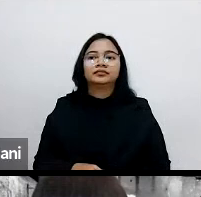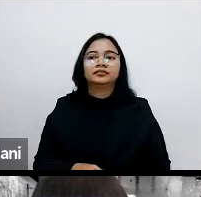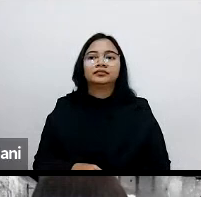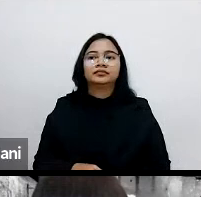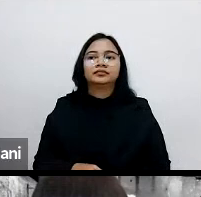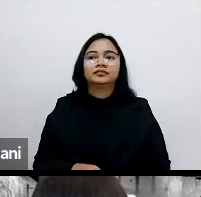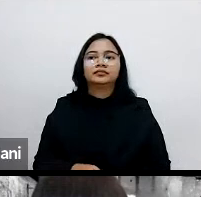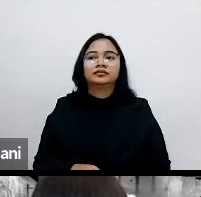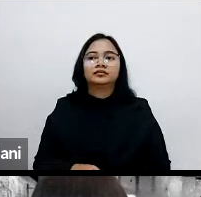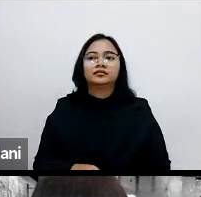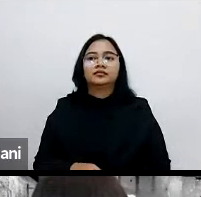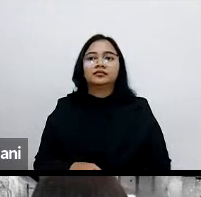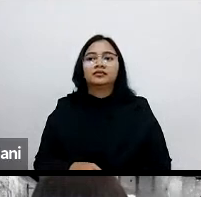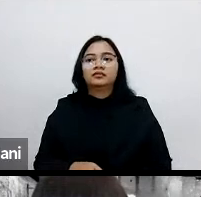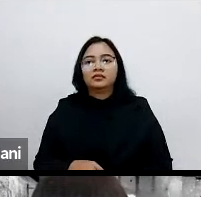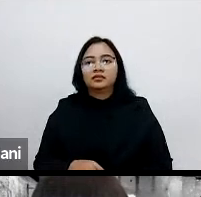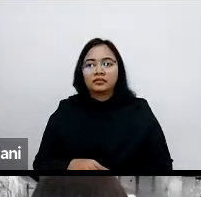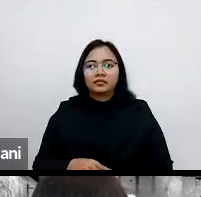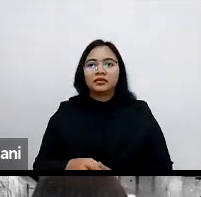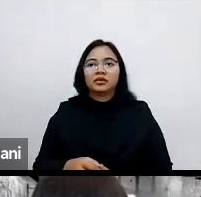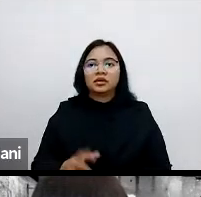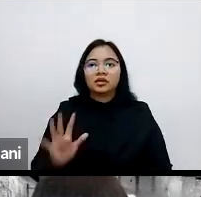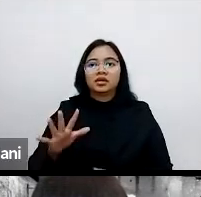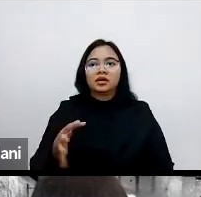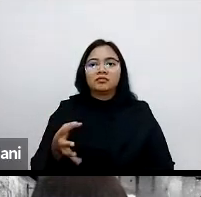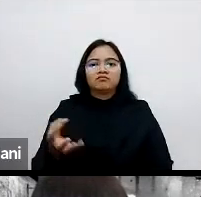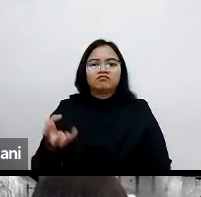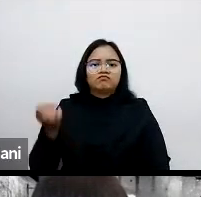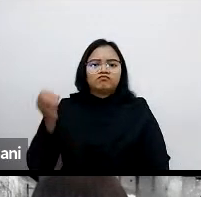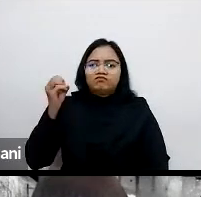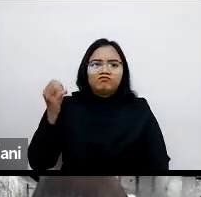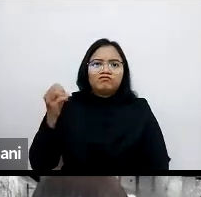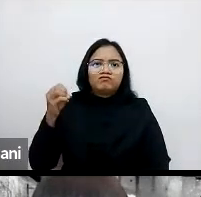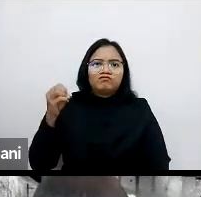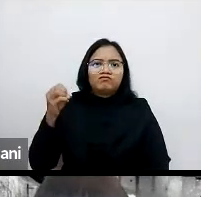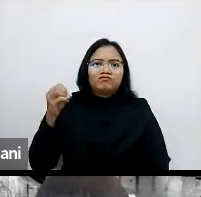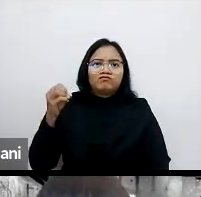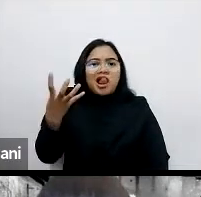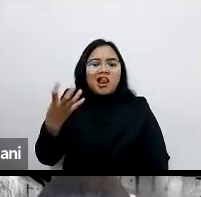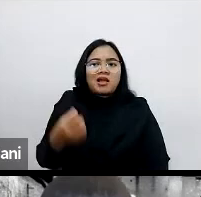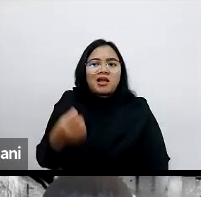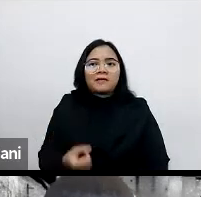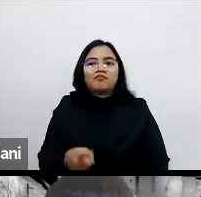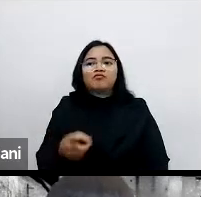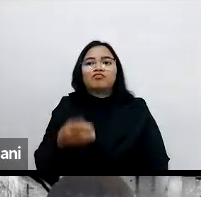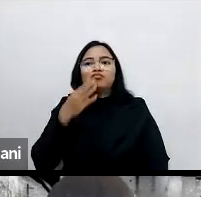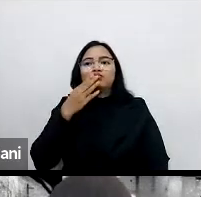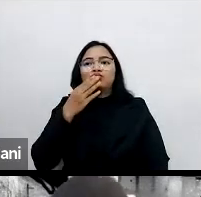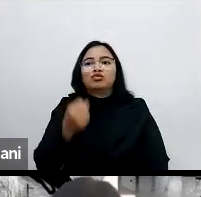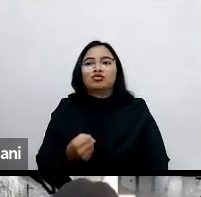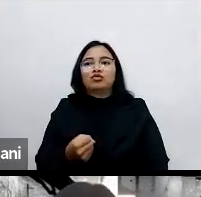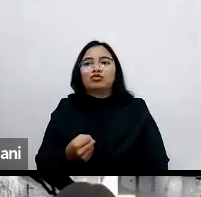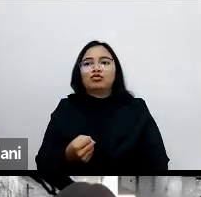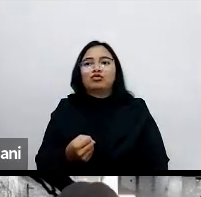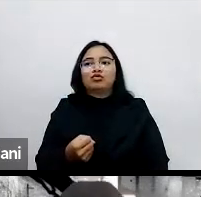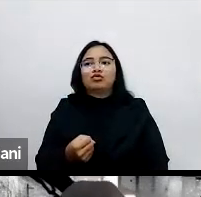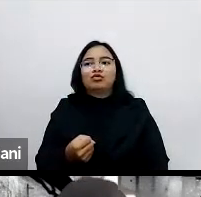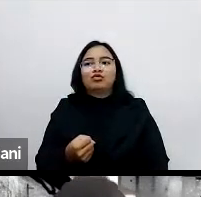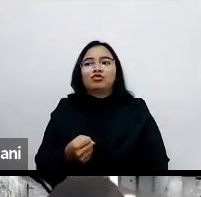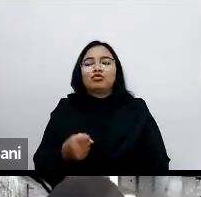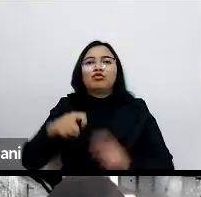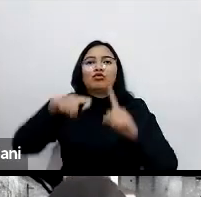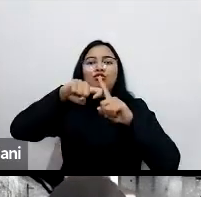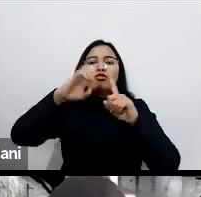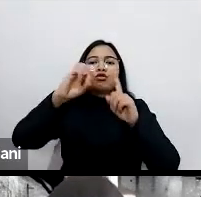kan, dan itu tentunya juga tidak murah gitu kan. Nah, ini kan butuh benar-benar butuh apa namanya, butuh yaitu ya komitmen